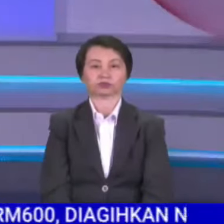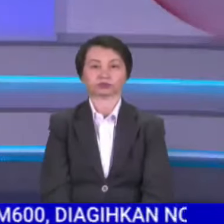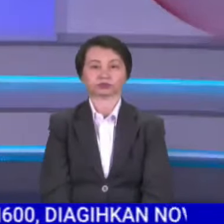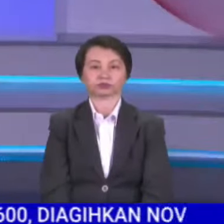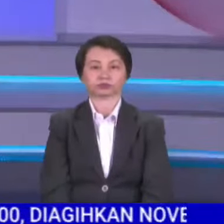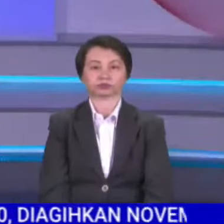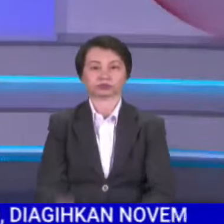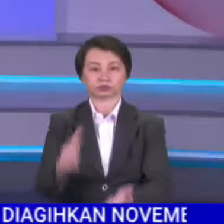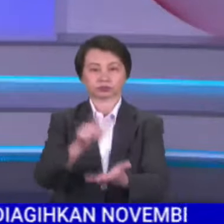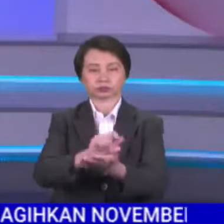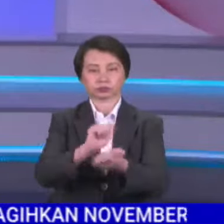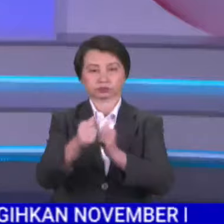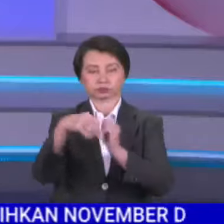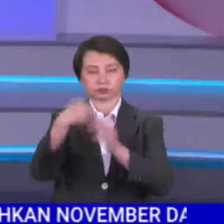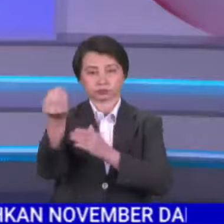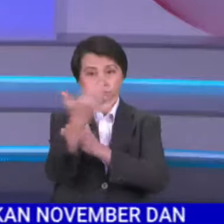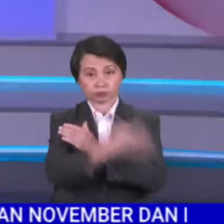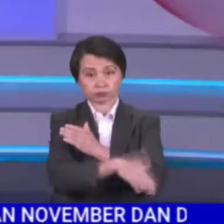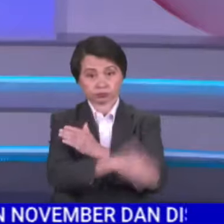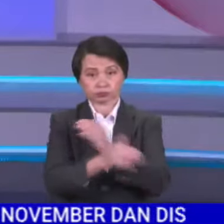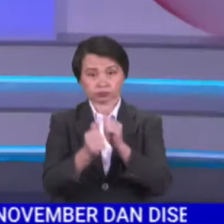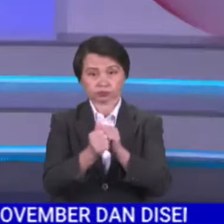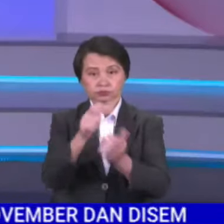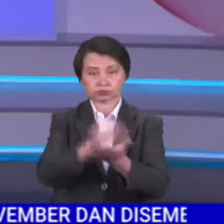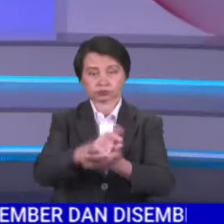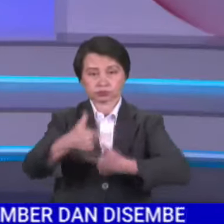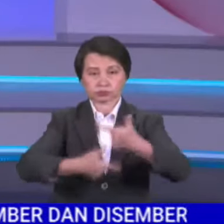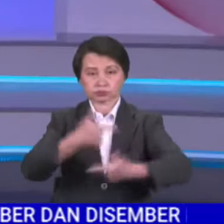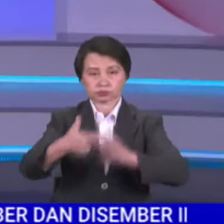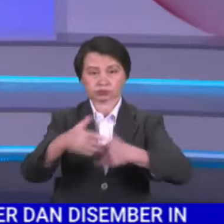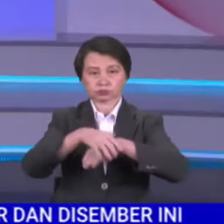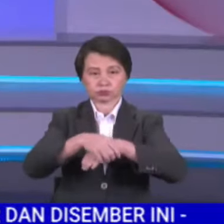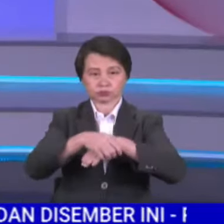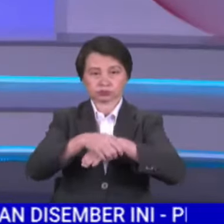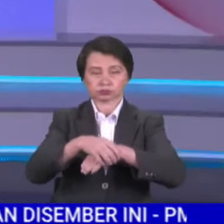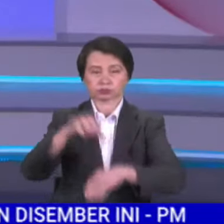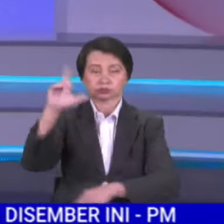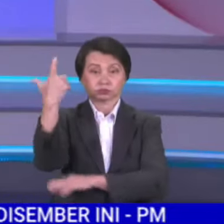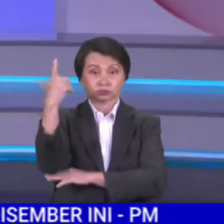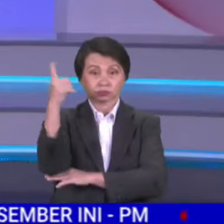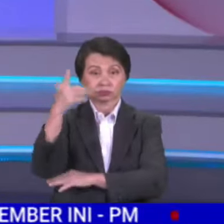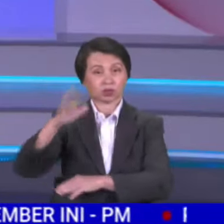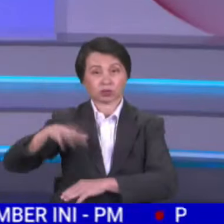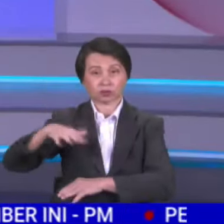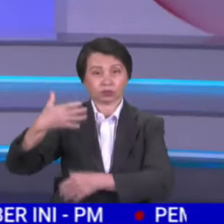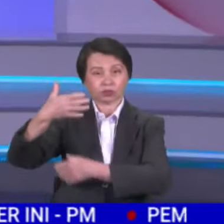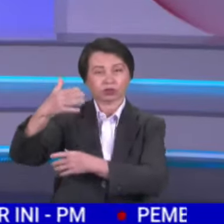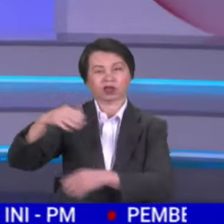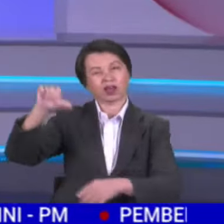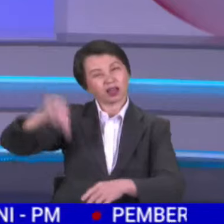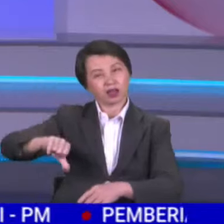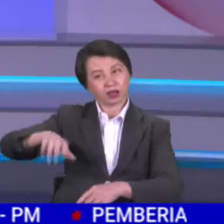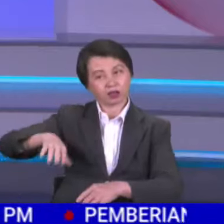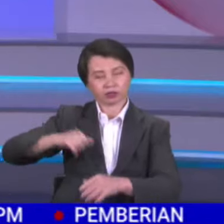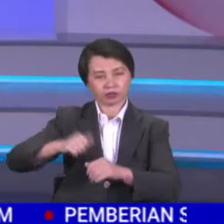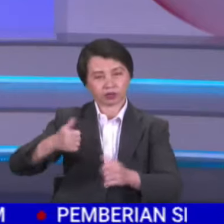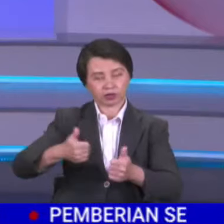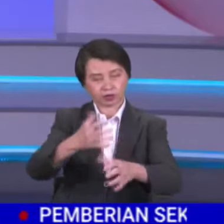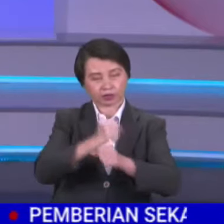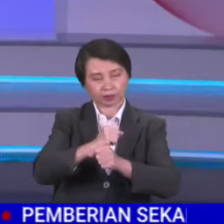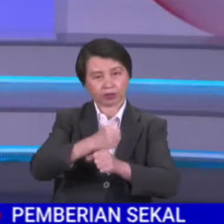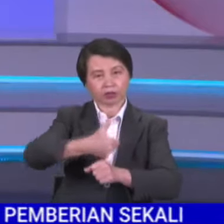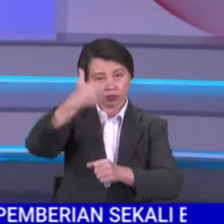Baik, untuk laporan sukan luar negara, kita mulakan dengan laporan Liga Perdana Inggeris. Liverpool masih belum mengibar bendera putih dalam pemburuan